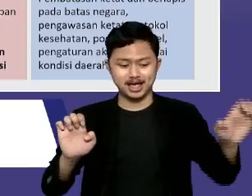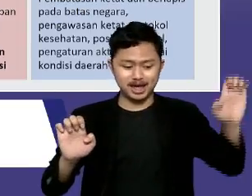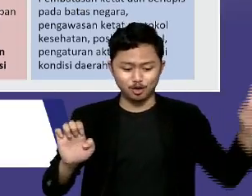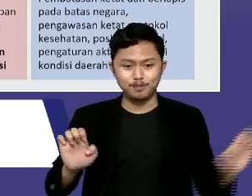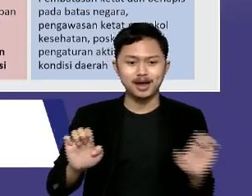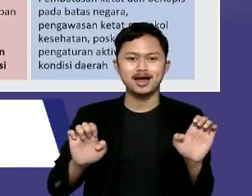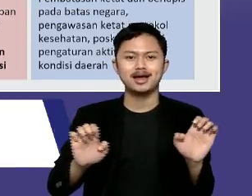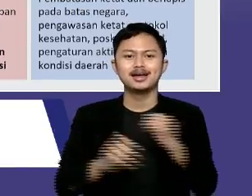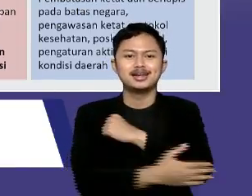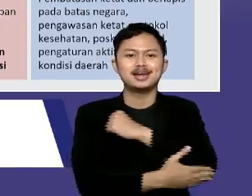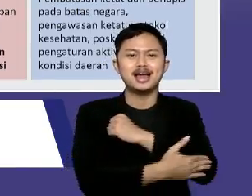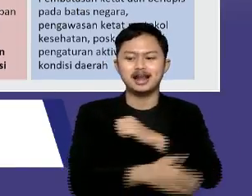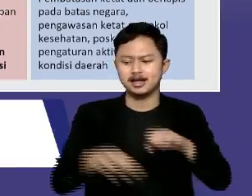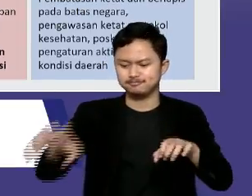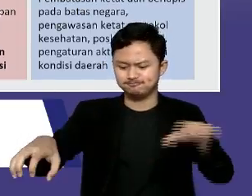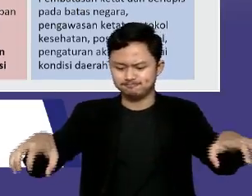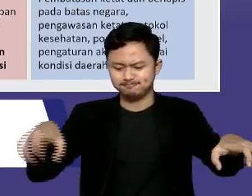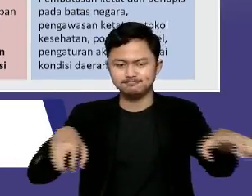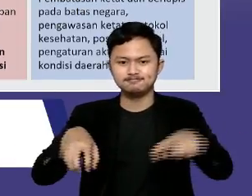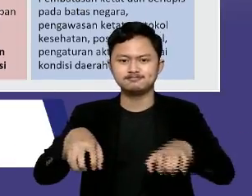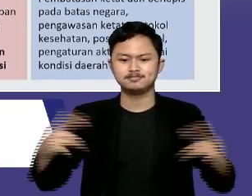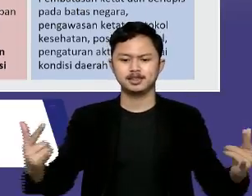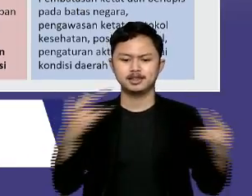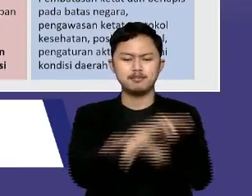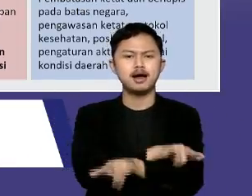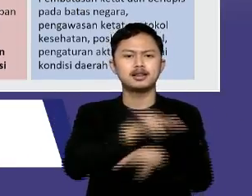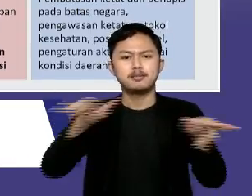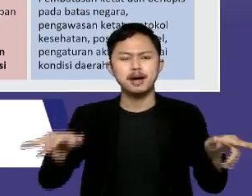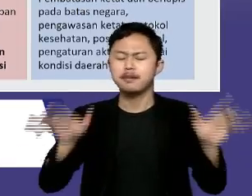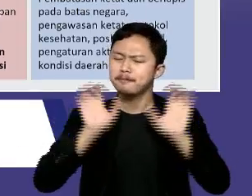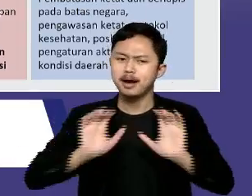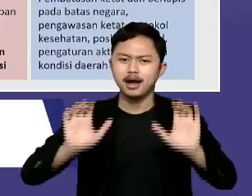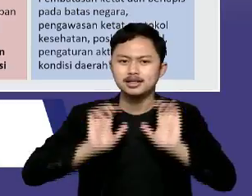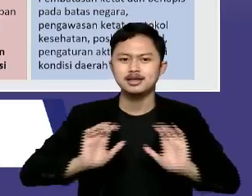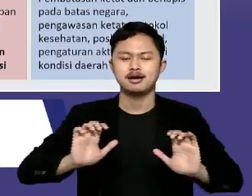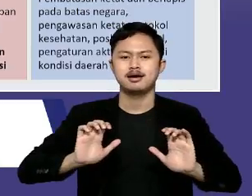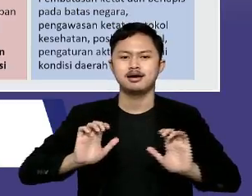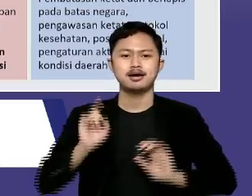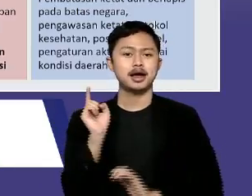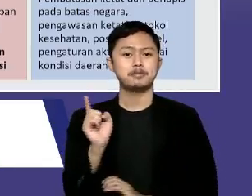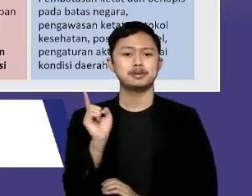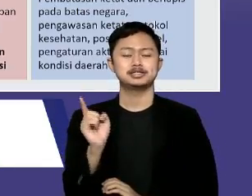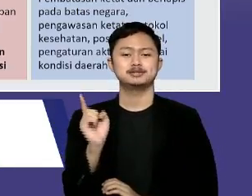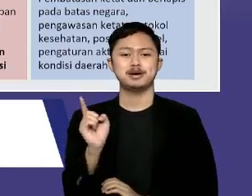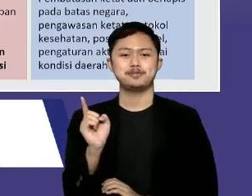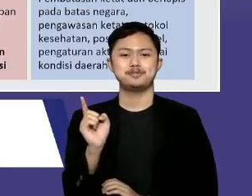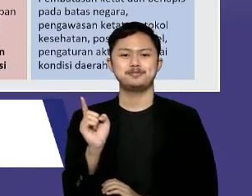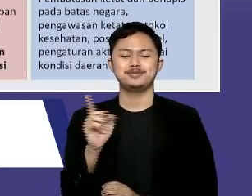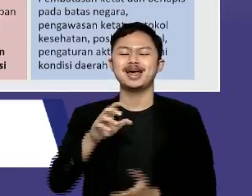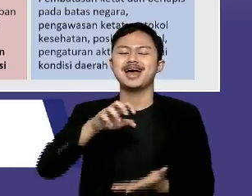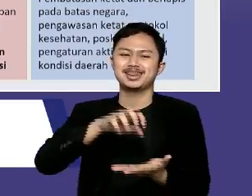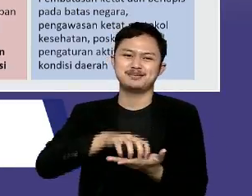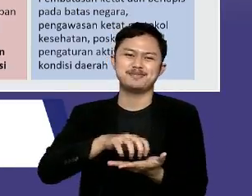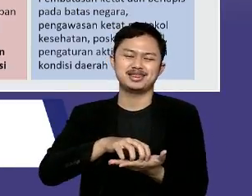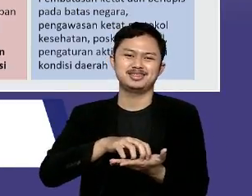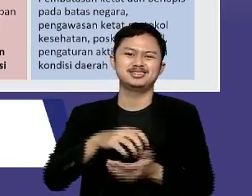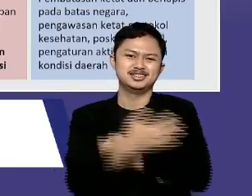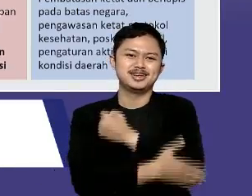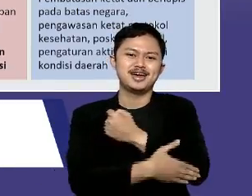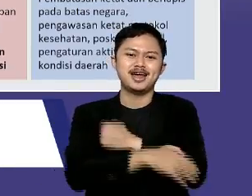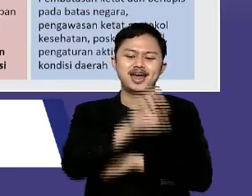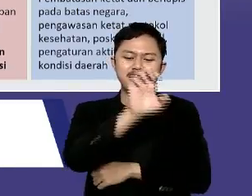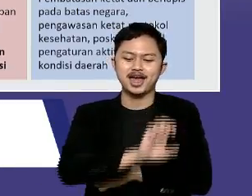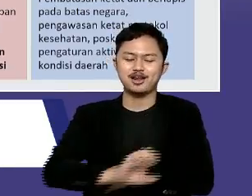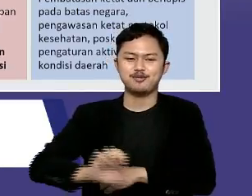tidak dibarengi dengan peraturan ketat terhadap syarat perjalanan. Hal ini disebabkan letak geografis negara-negara tersebut